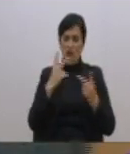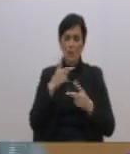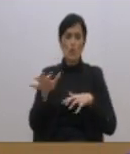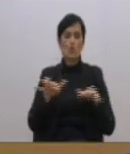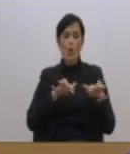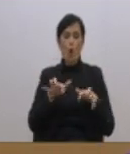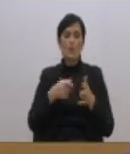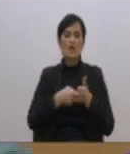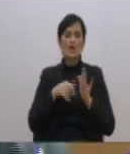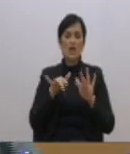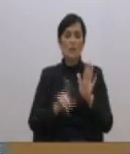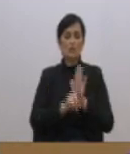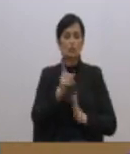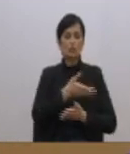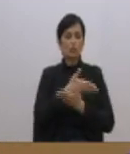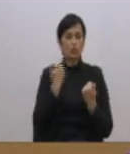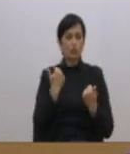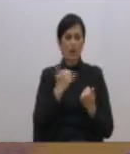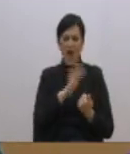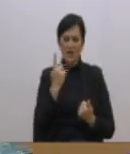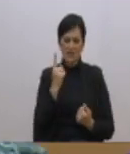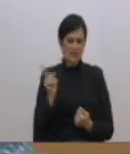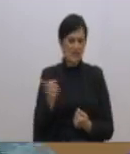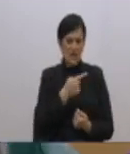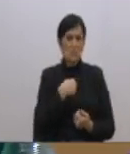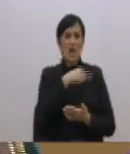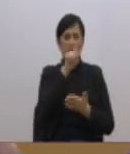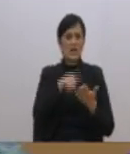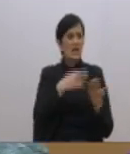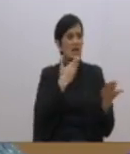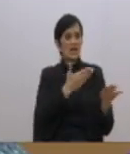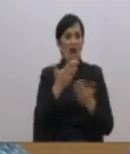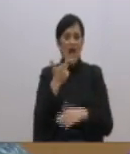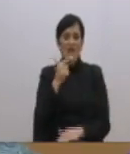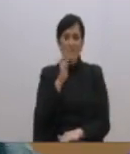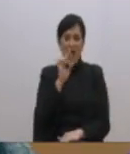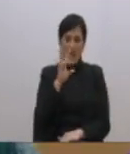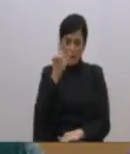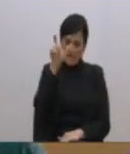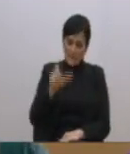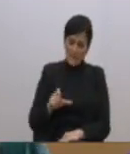მიმართ გამოძიება არ არის დაწყებული. ეხლა მე თქვენ გეკითხებით ყველას, ნიკაგვარამია,